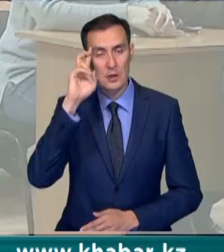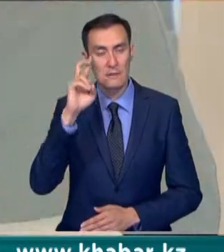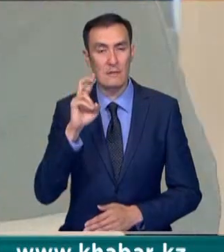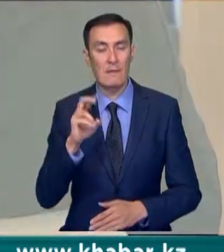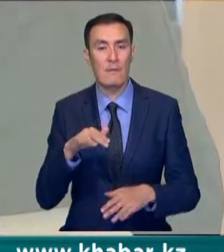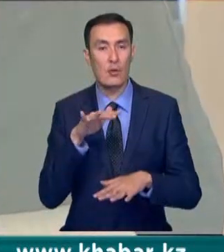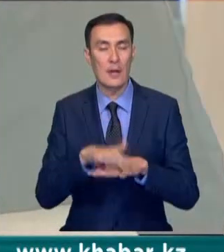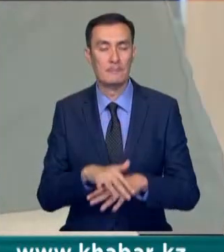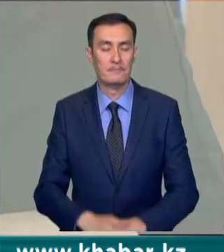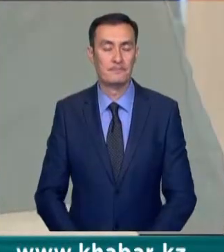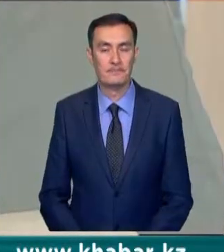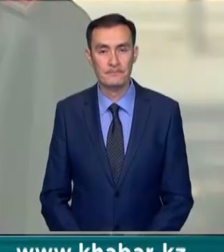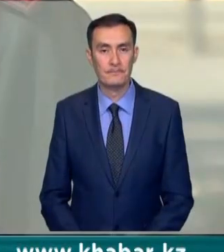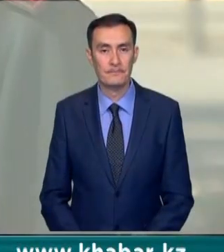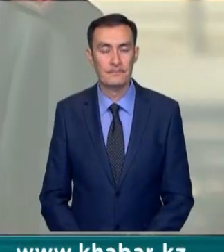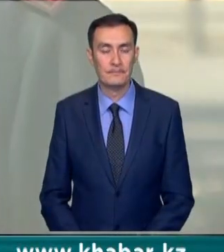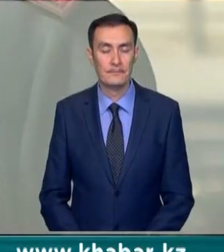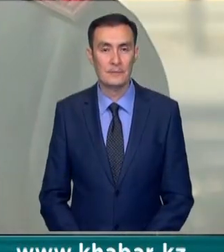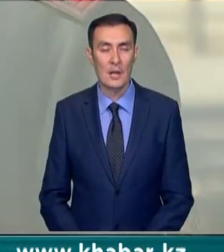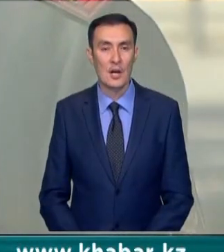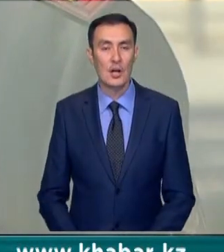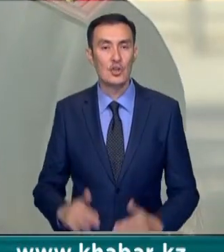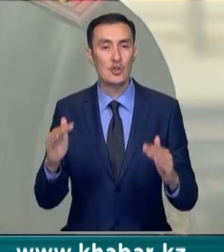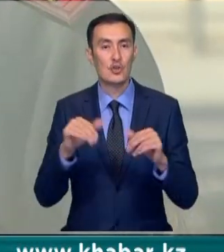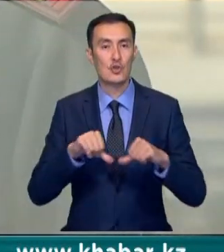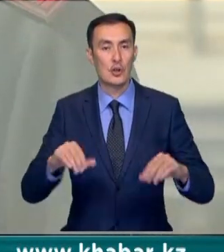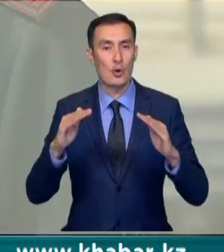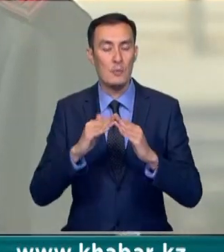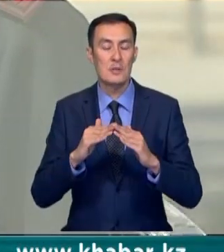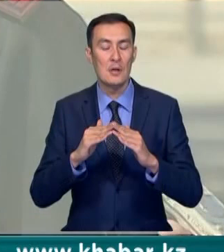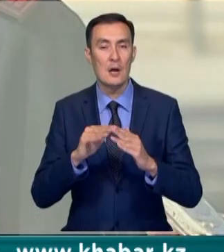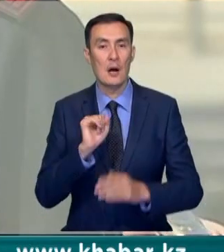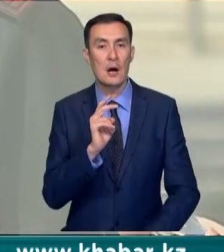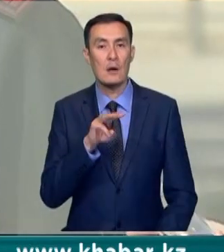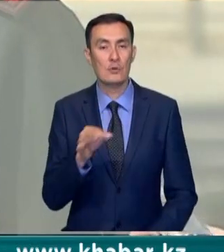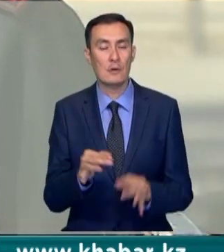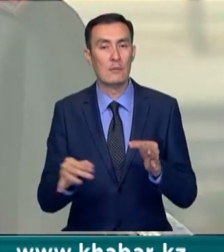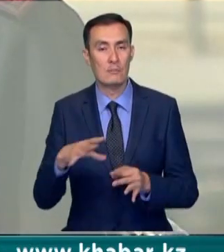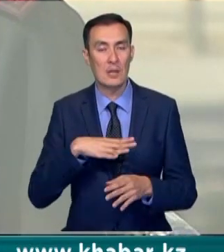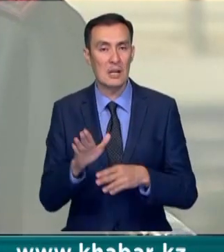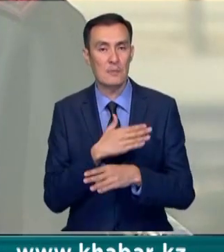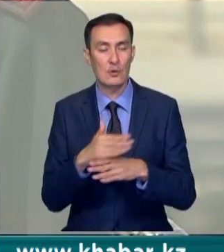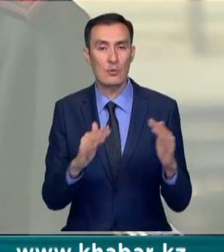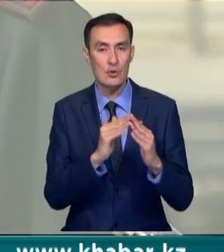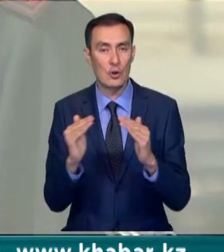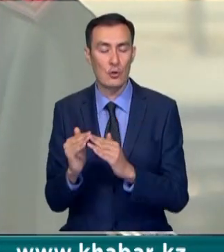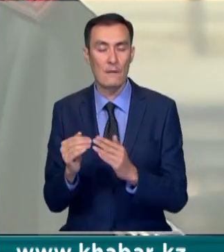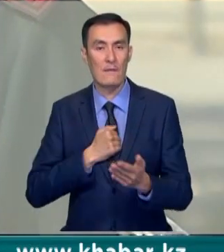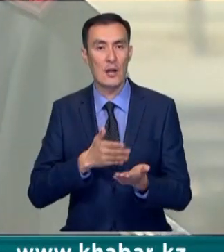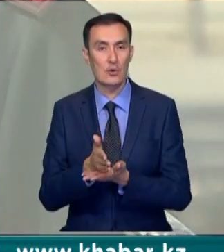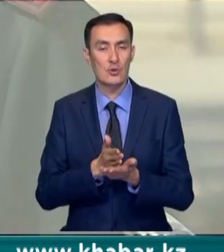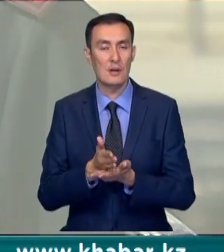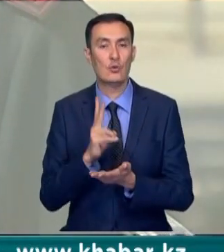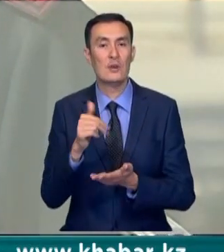государственного жилищного фонда. Жилищной комиссией Акмолинского гарнизона было распределено жилье военнослужащим, уволенным в